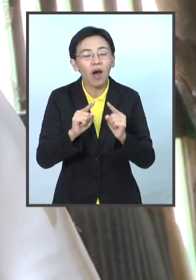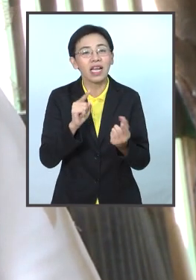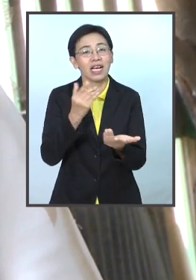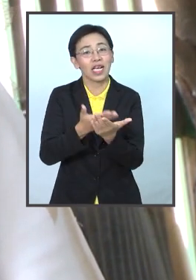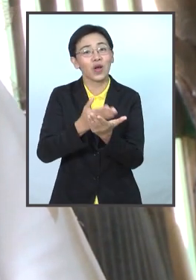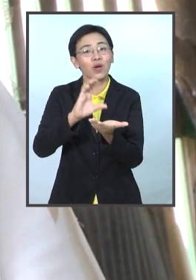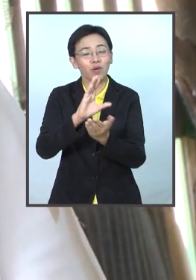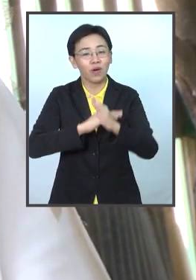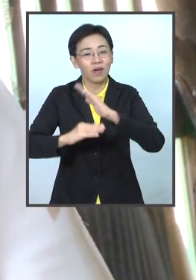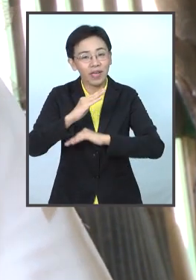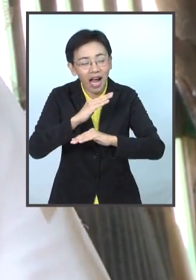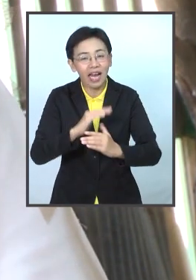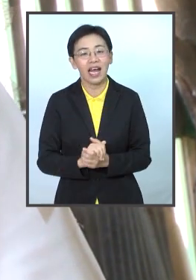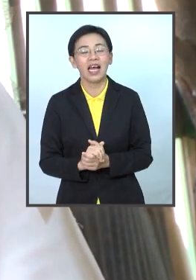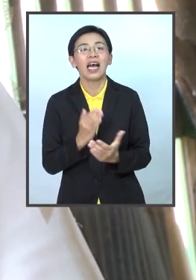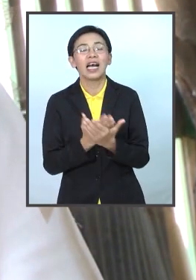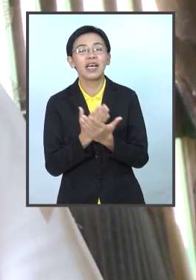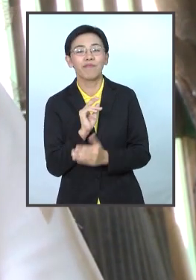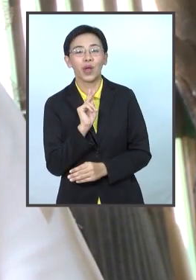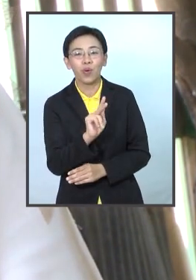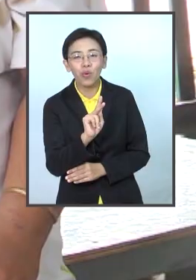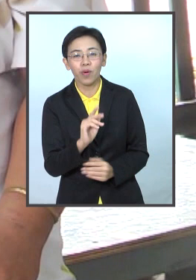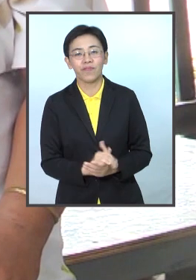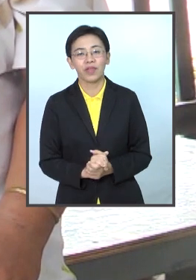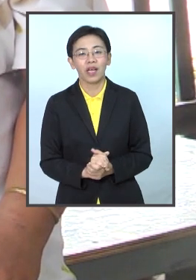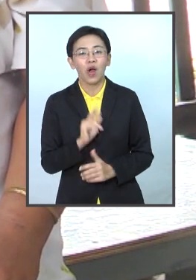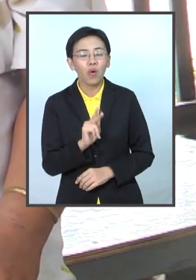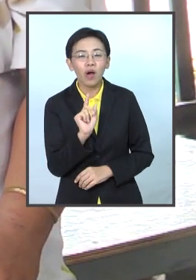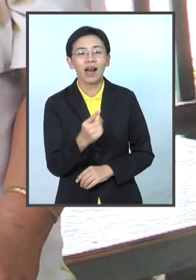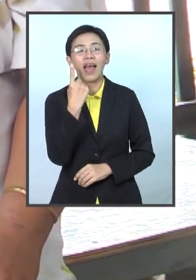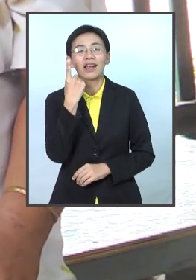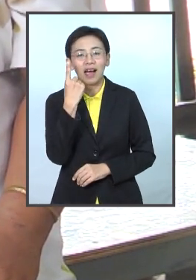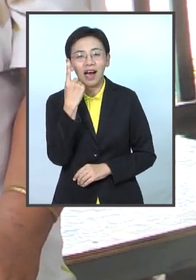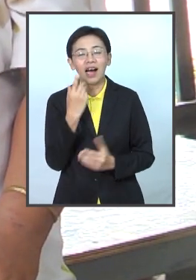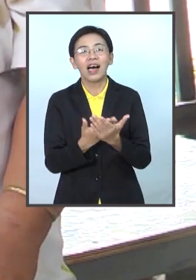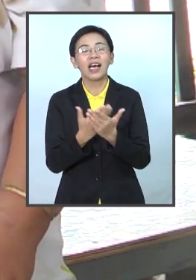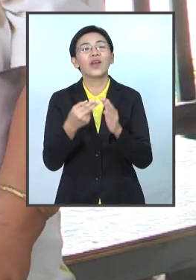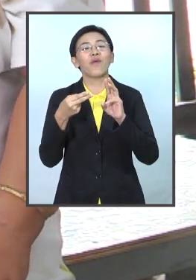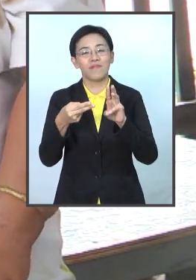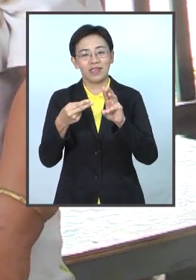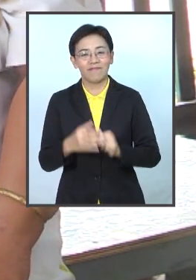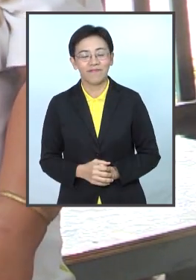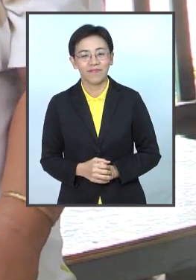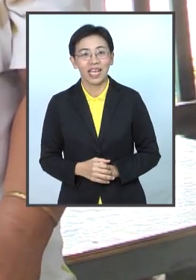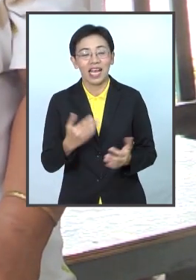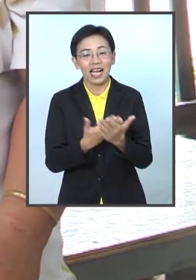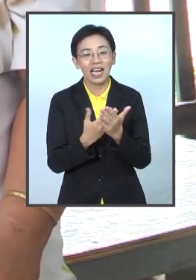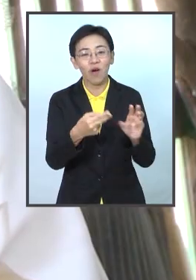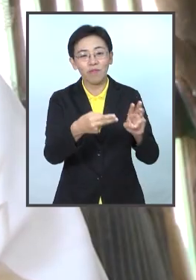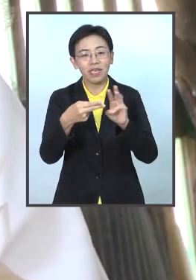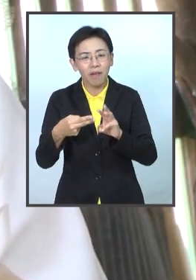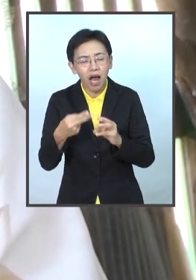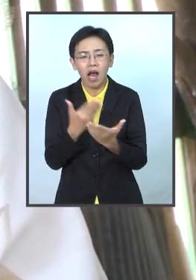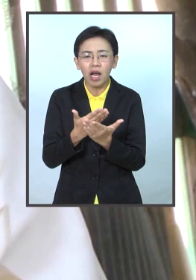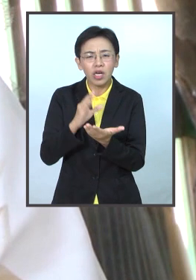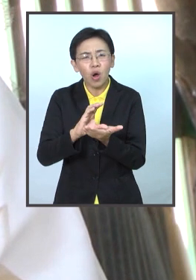การ ค่ะ แล้วเขาก็เลยให้กู้มากู้คนแรกเลยได้ 60,000 ค่ะก